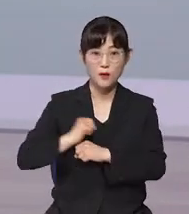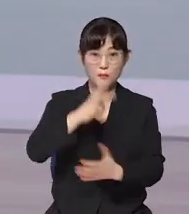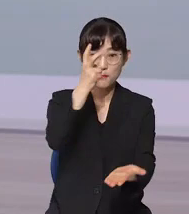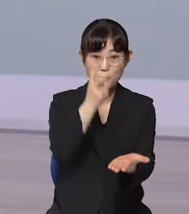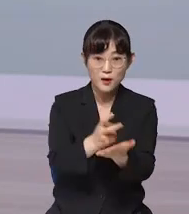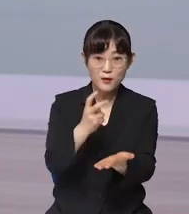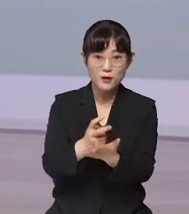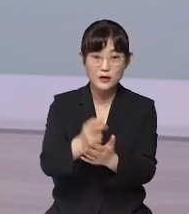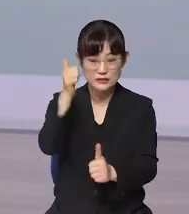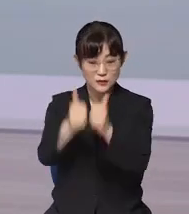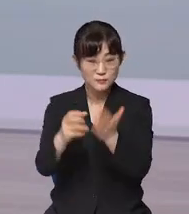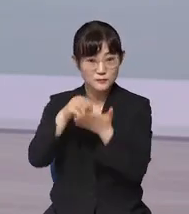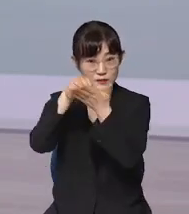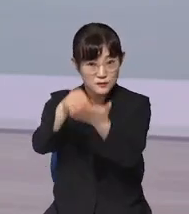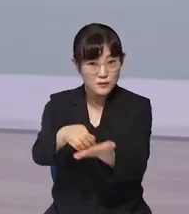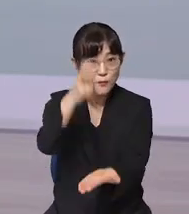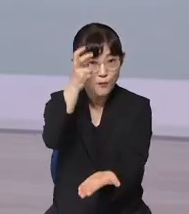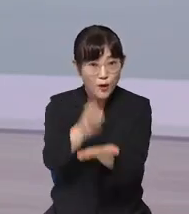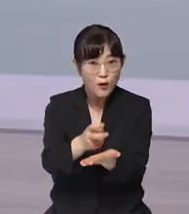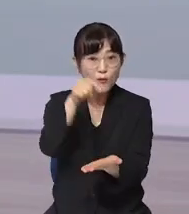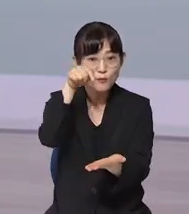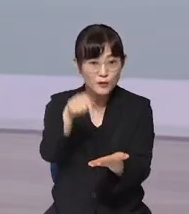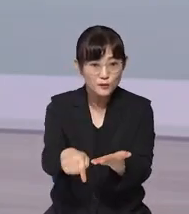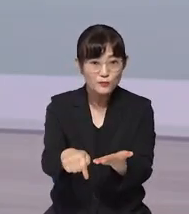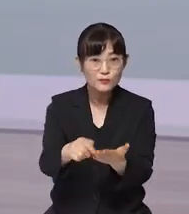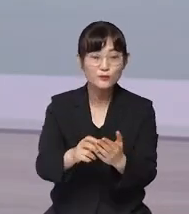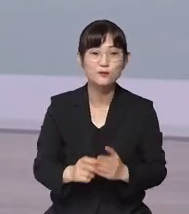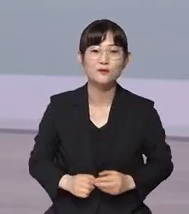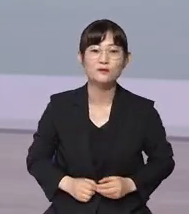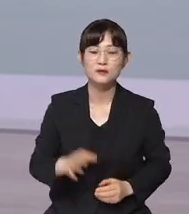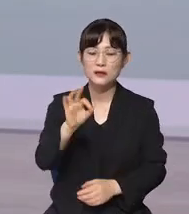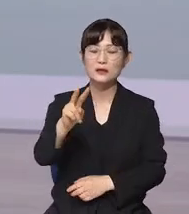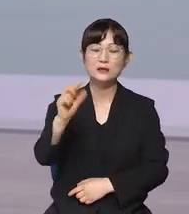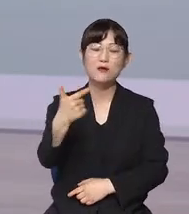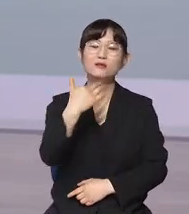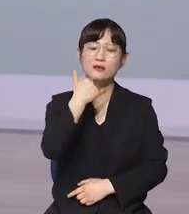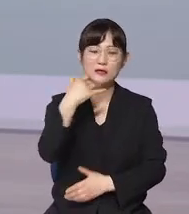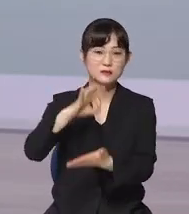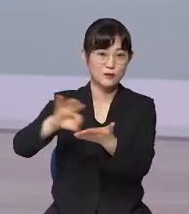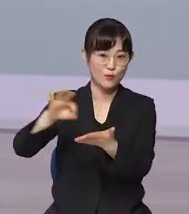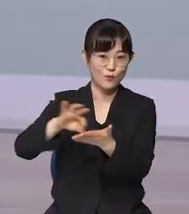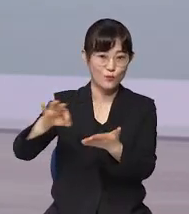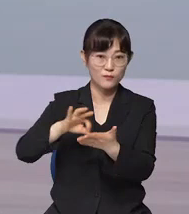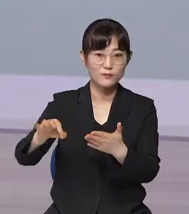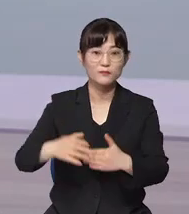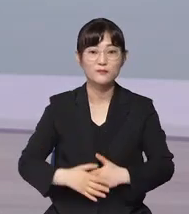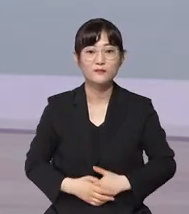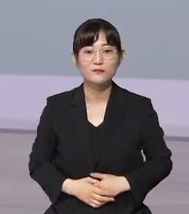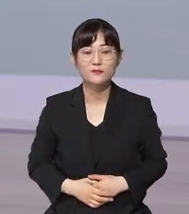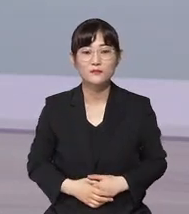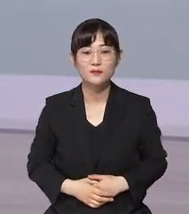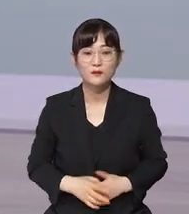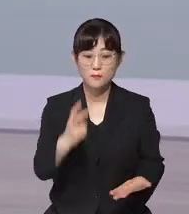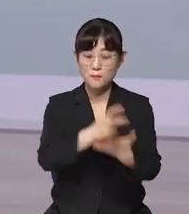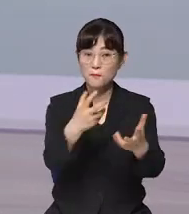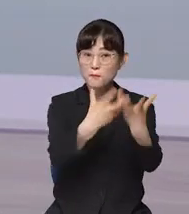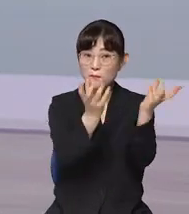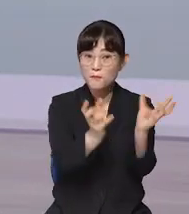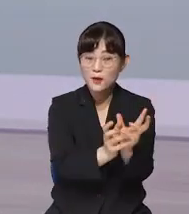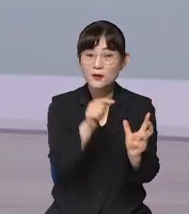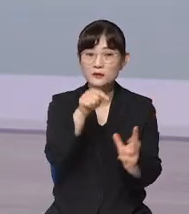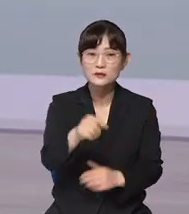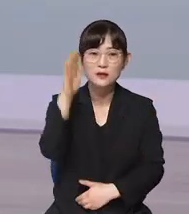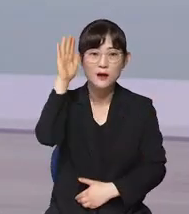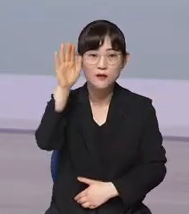병역법과 시험 응시 관련 법령에도 여전히 연나이가 적용될 방침입니다 법제처는